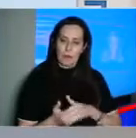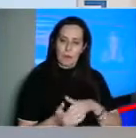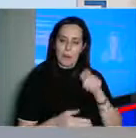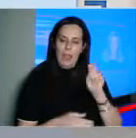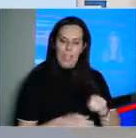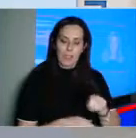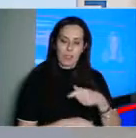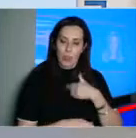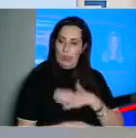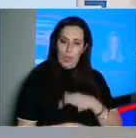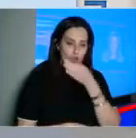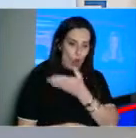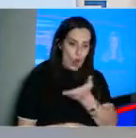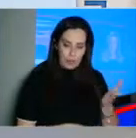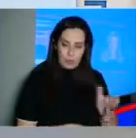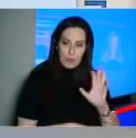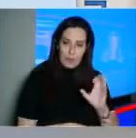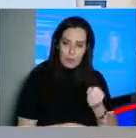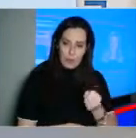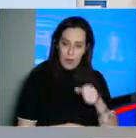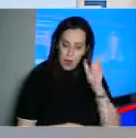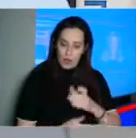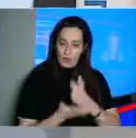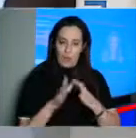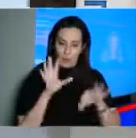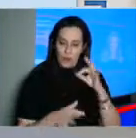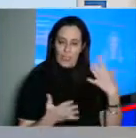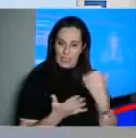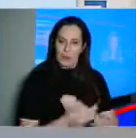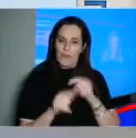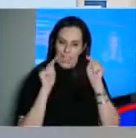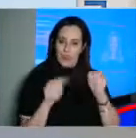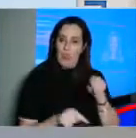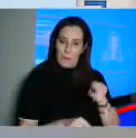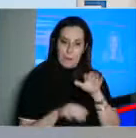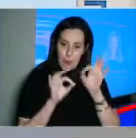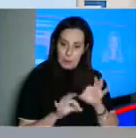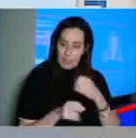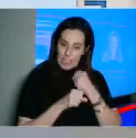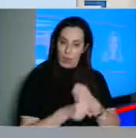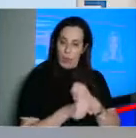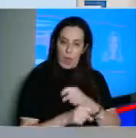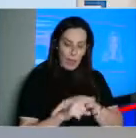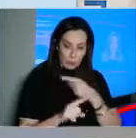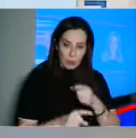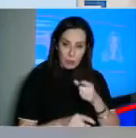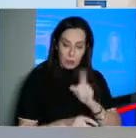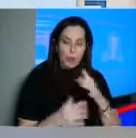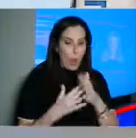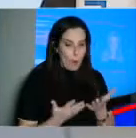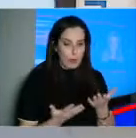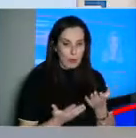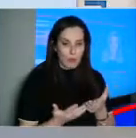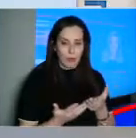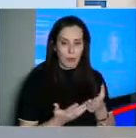הנבחרים. אני רק רוצה לשאול אתכם, האם אנשים שכבר נבחרו והשיגו והגיעו, האם הם באמת ייצגו עד היום, מישהו בדק את זה?